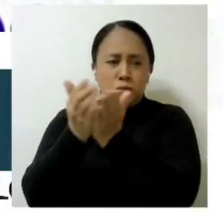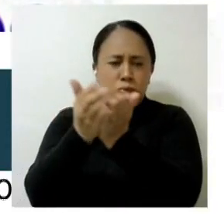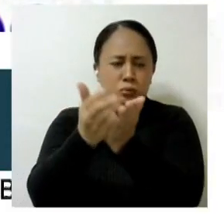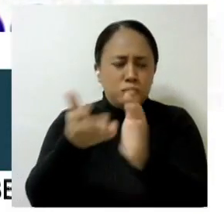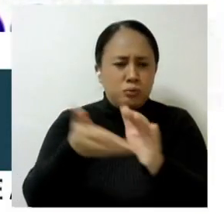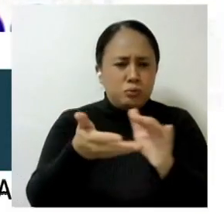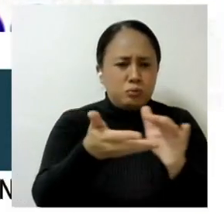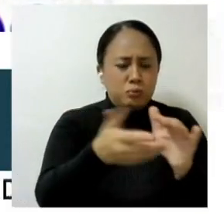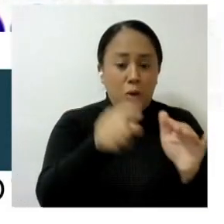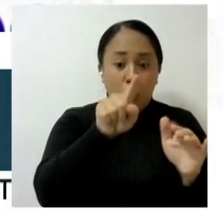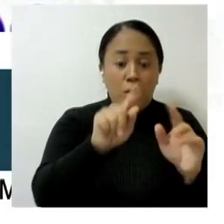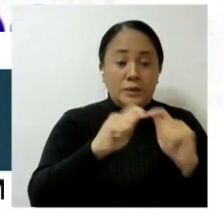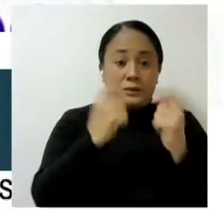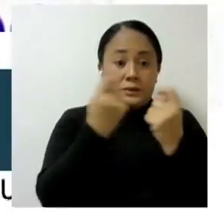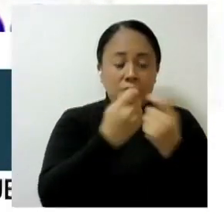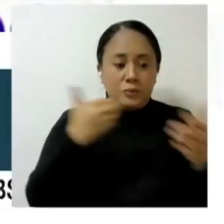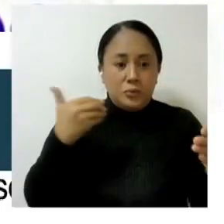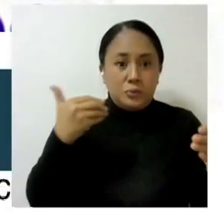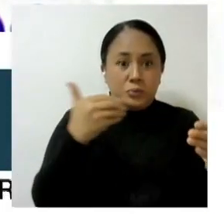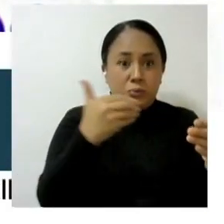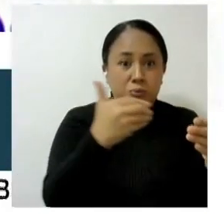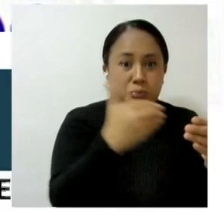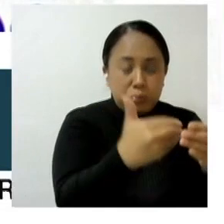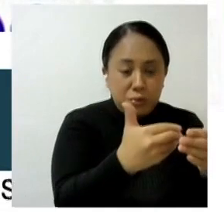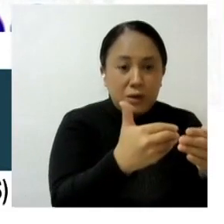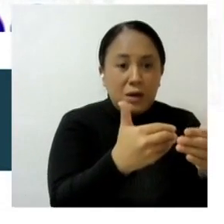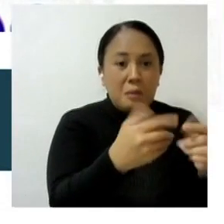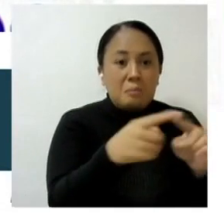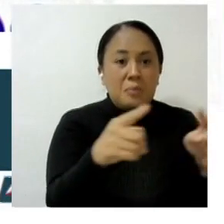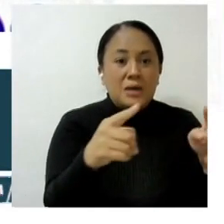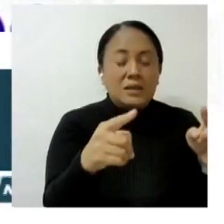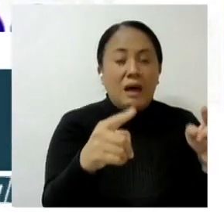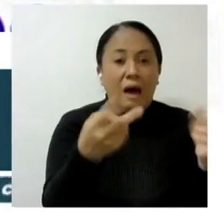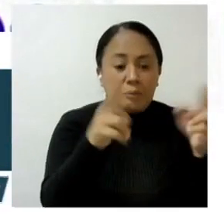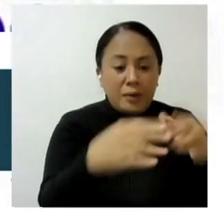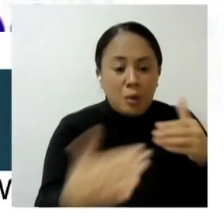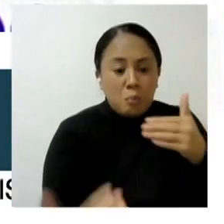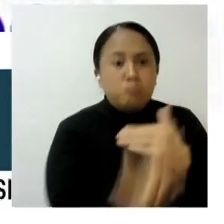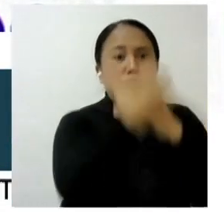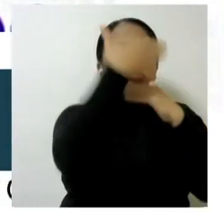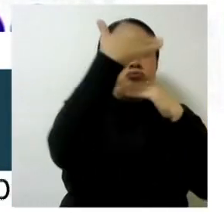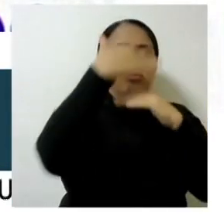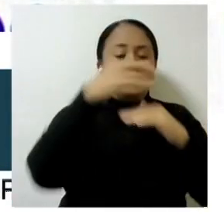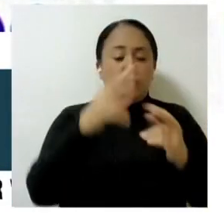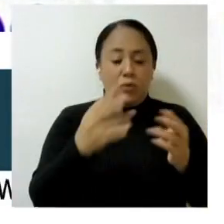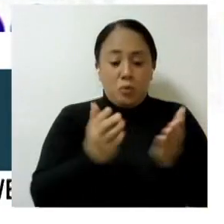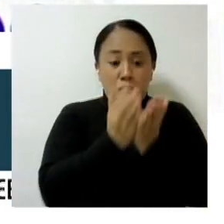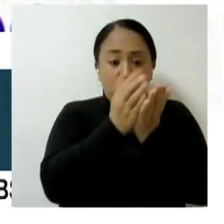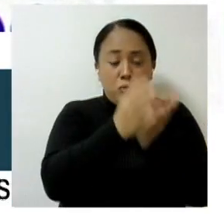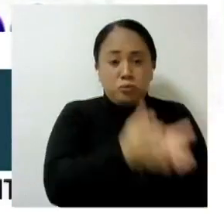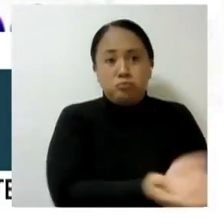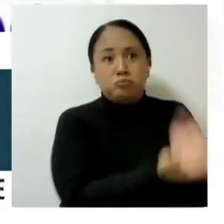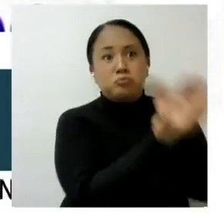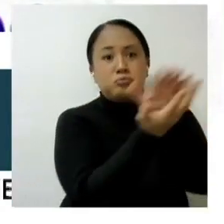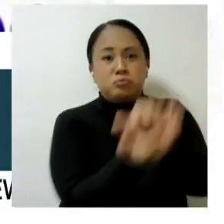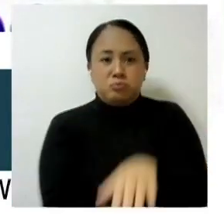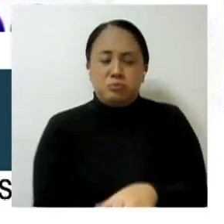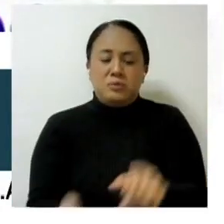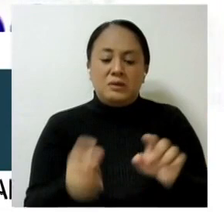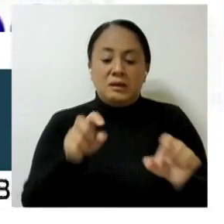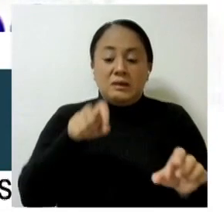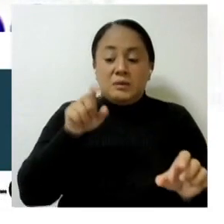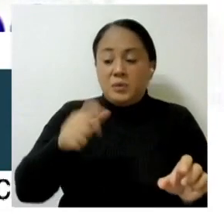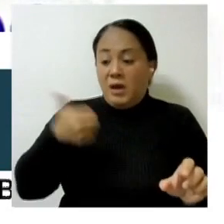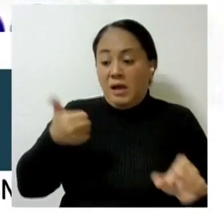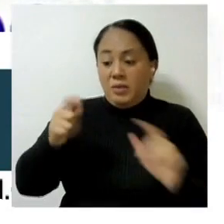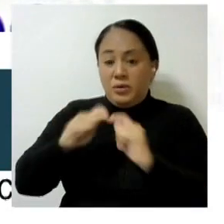nakalapit pero tinamaan ng malakas na alon at pumaog. Samantalang nag-backout na po yung isang rescue team.